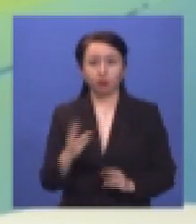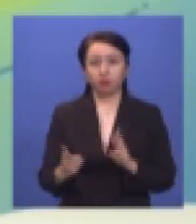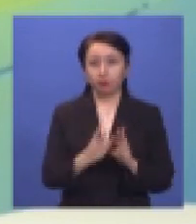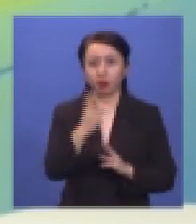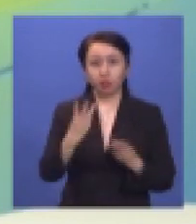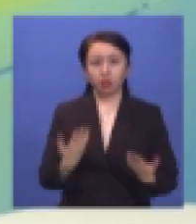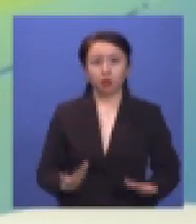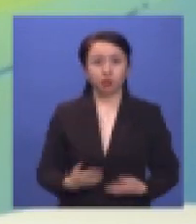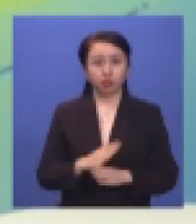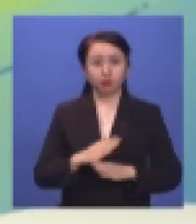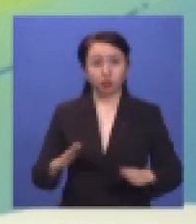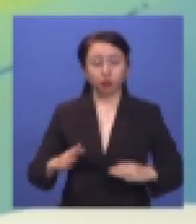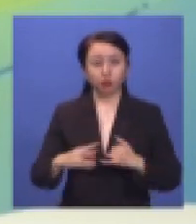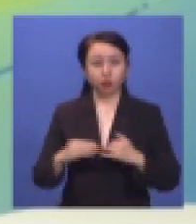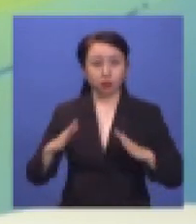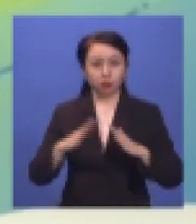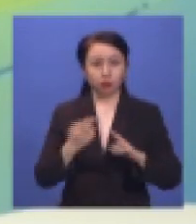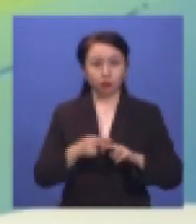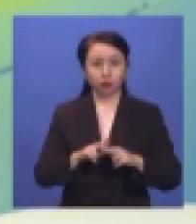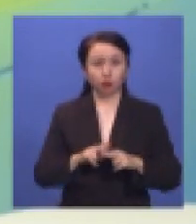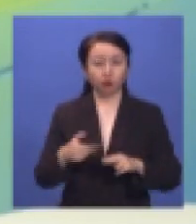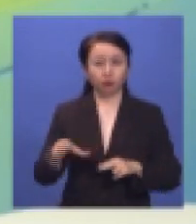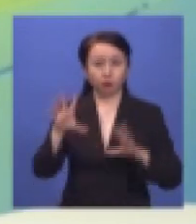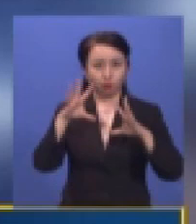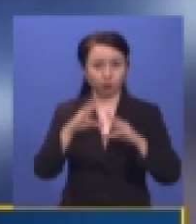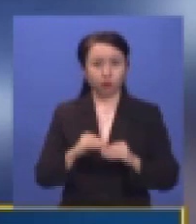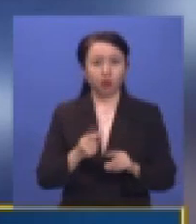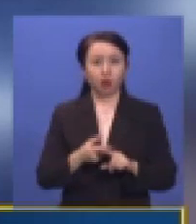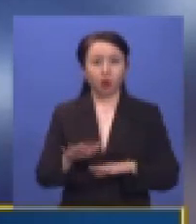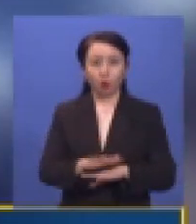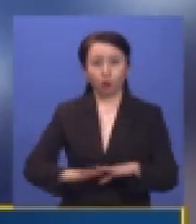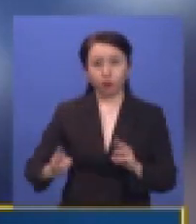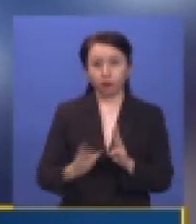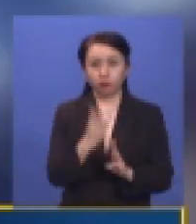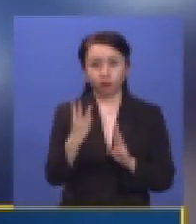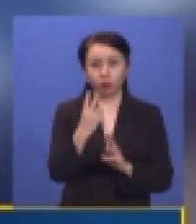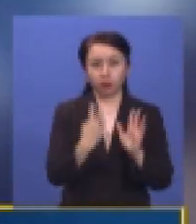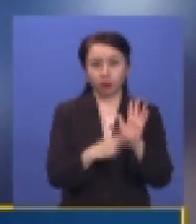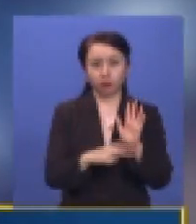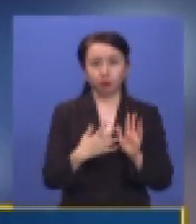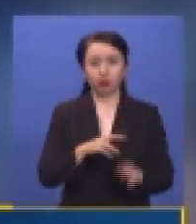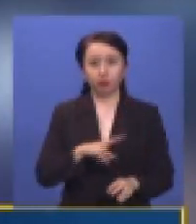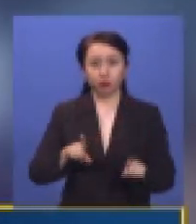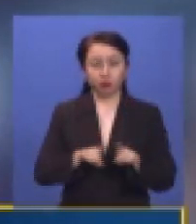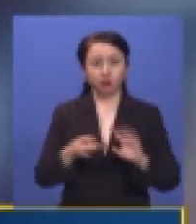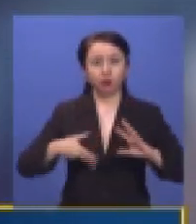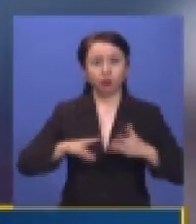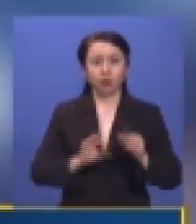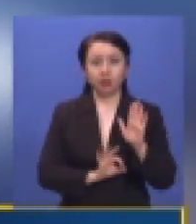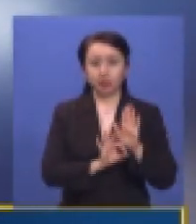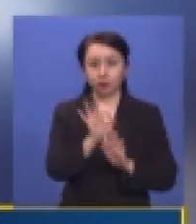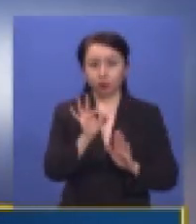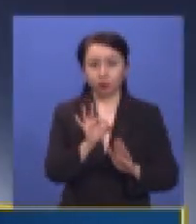не в жилом частном доме, который огонь уничтожил полностью. Общая площадь возгорания 75 квадратных метров. Также в результате